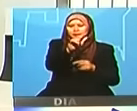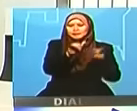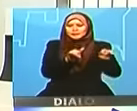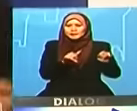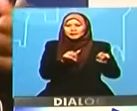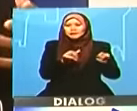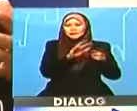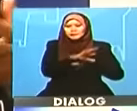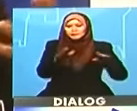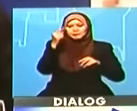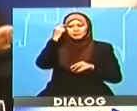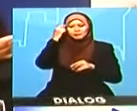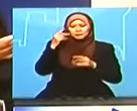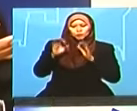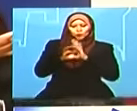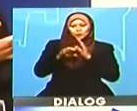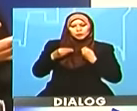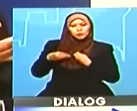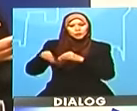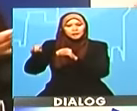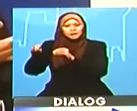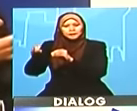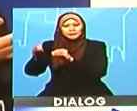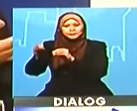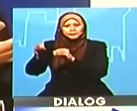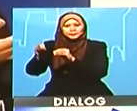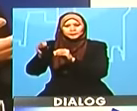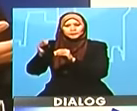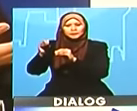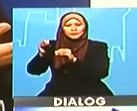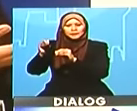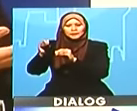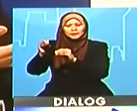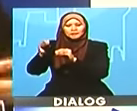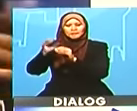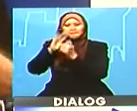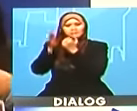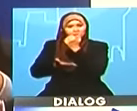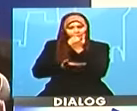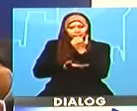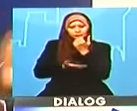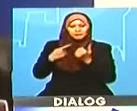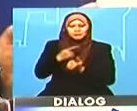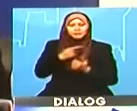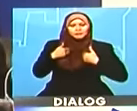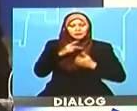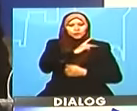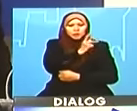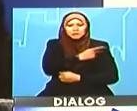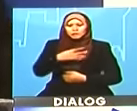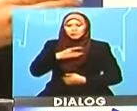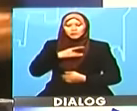okay, custodian. Kita jangan ingat bila kita jual je dana atau funds unit tu, mm-hmm, kita punya kuasa penuh boleh letak di mana